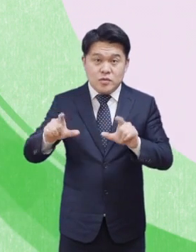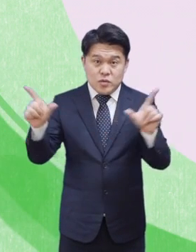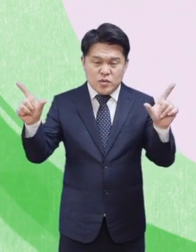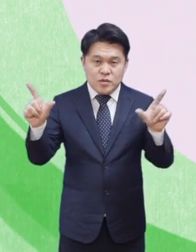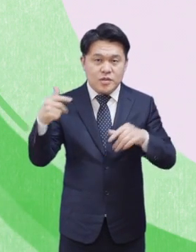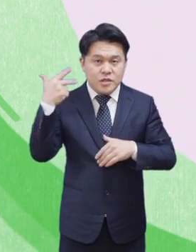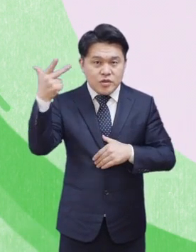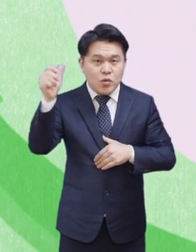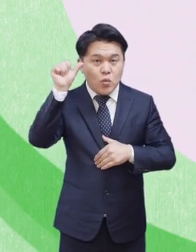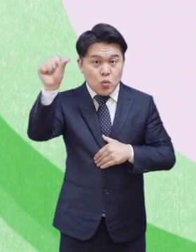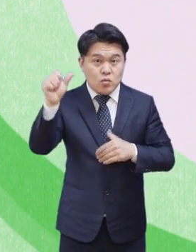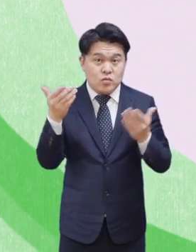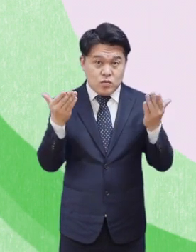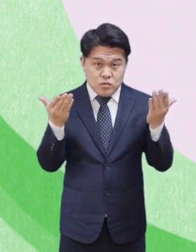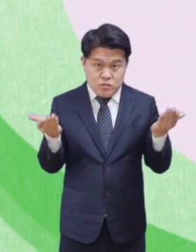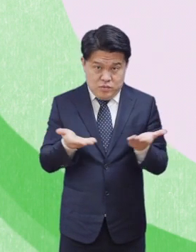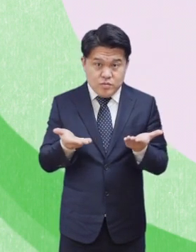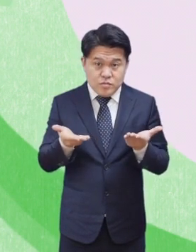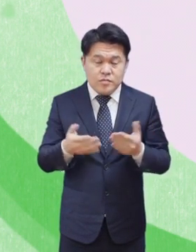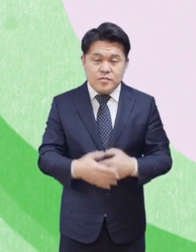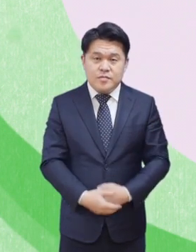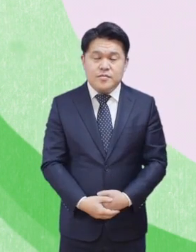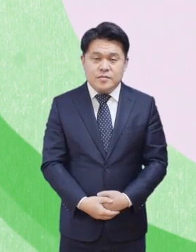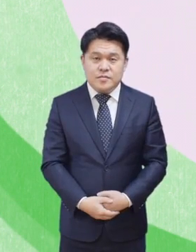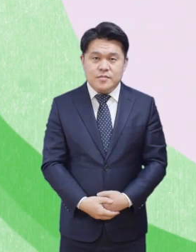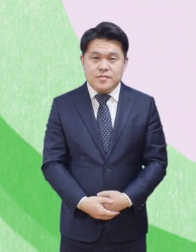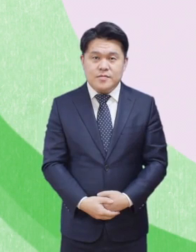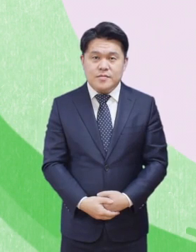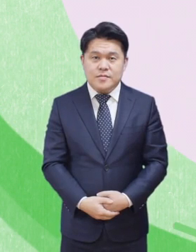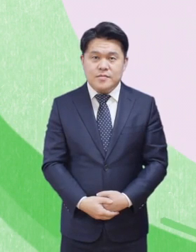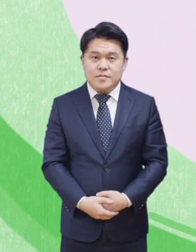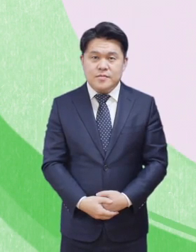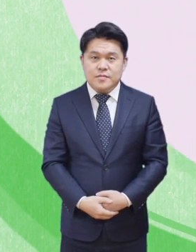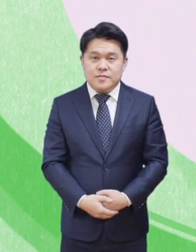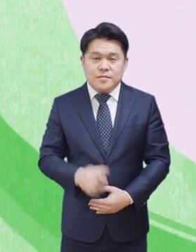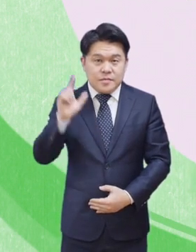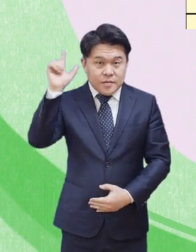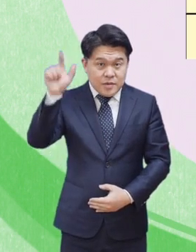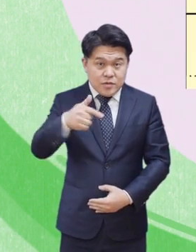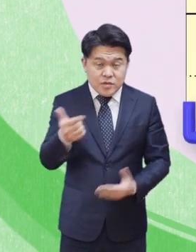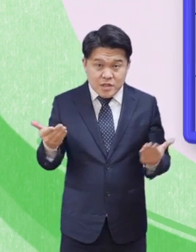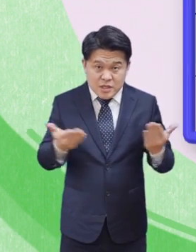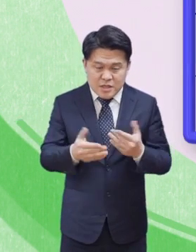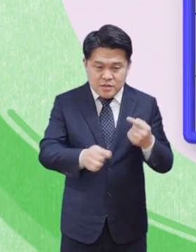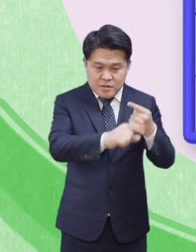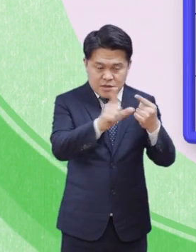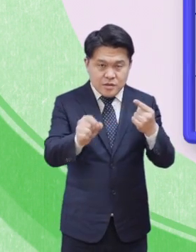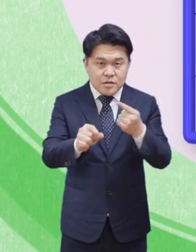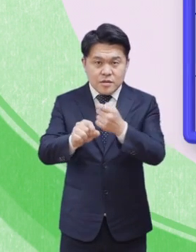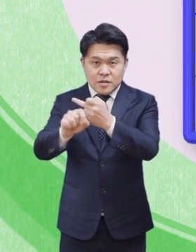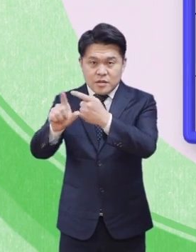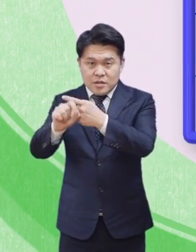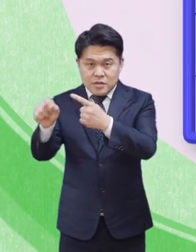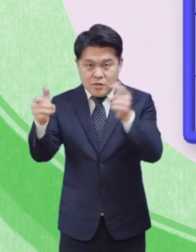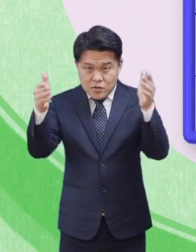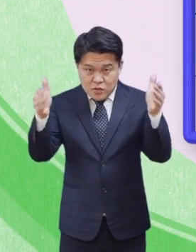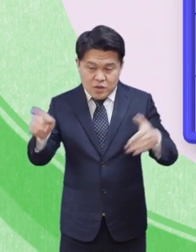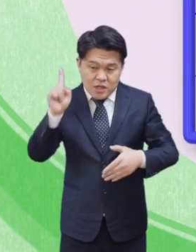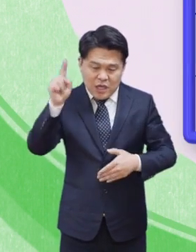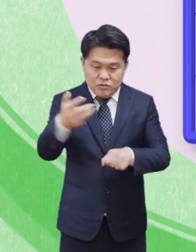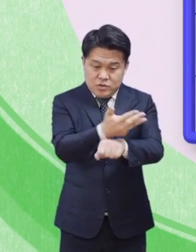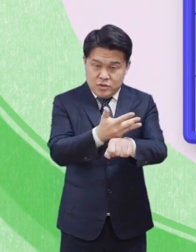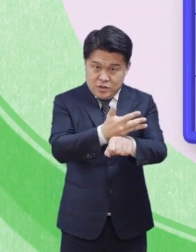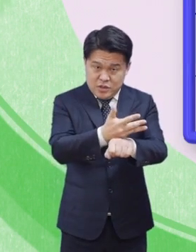금요일까지 주 5일 근무를 원칙으로 합니다. 전일제는 1월에서 11월까지 1일